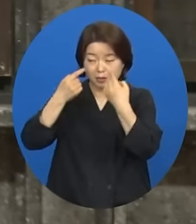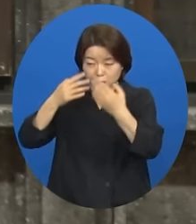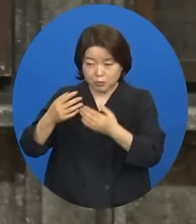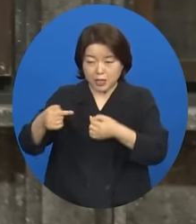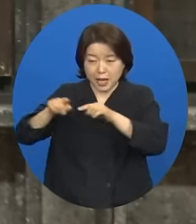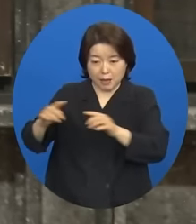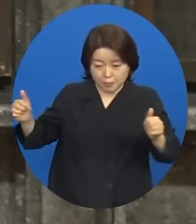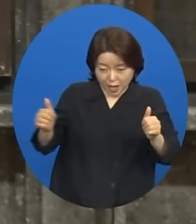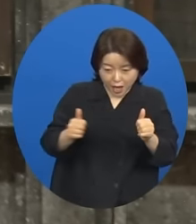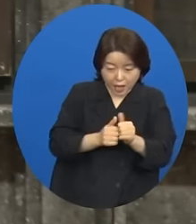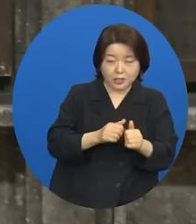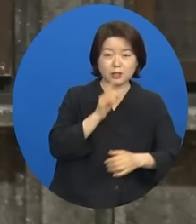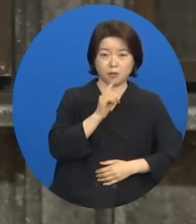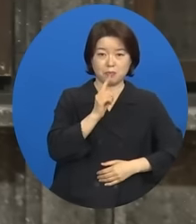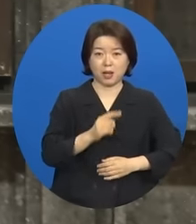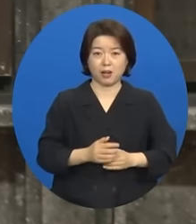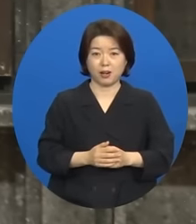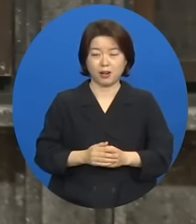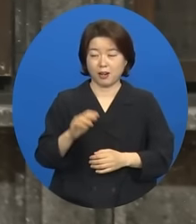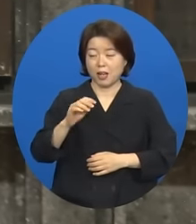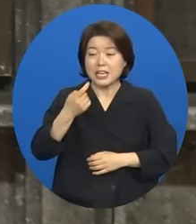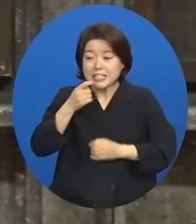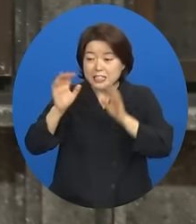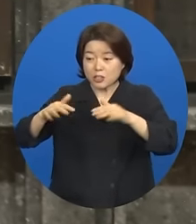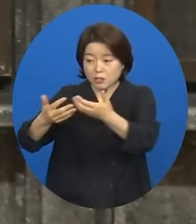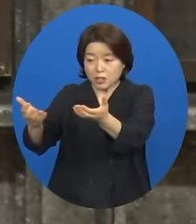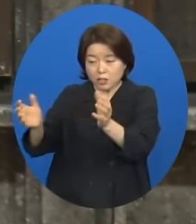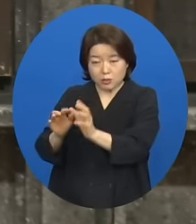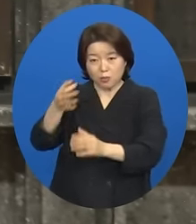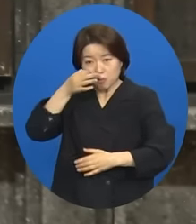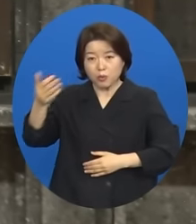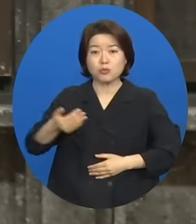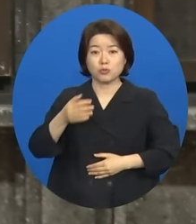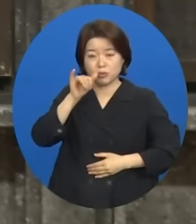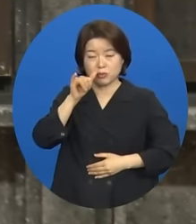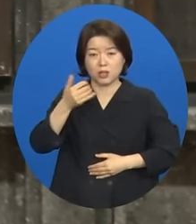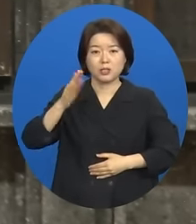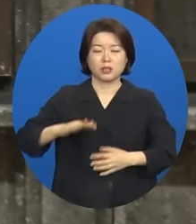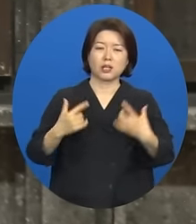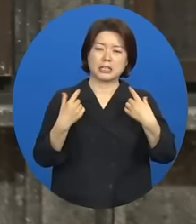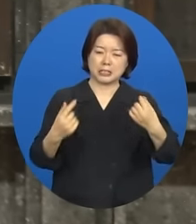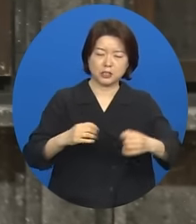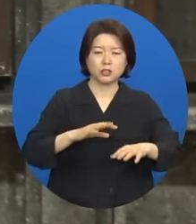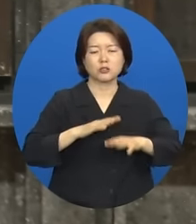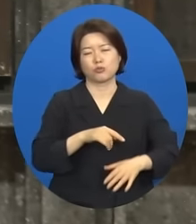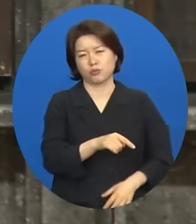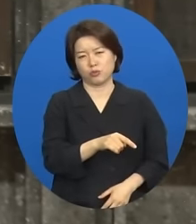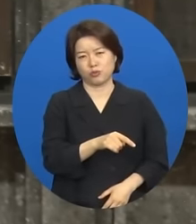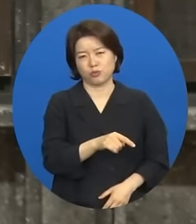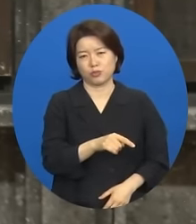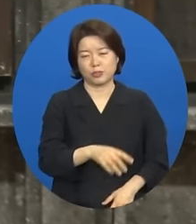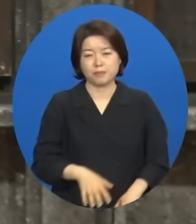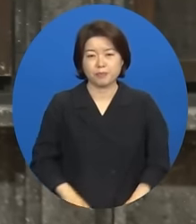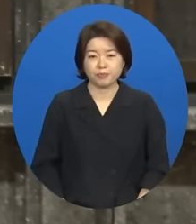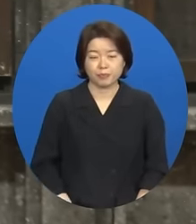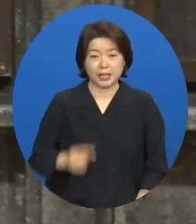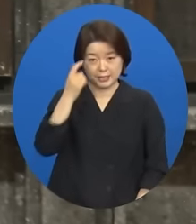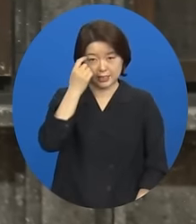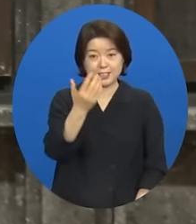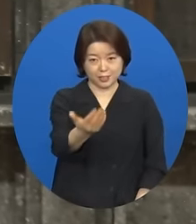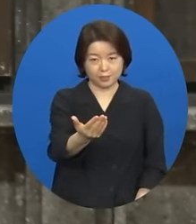했어요. 하나님은 마하나임도 보여주셨어요. 그런데도 여전히 두려워합니다. 이것이 야곱이에요. 자, 그러면 제가 질문을